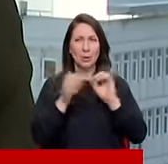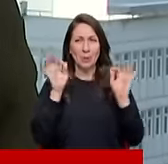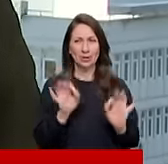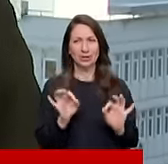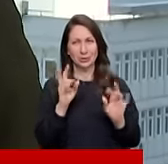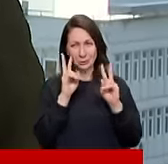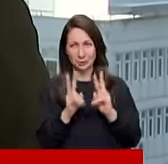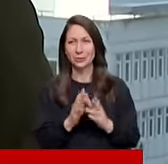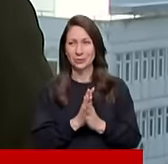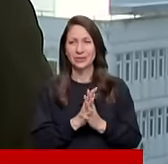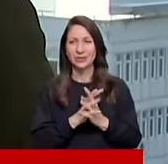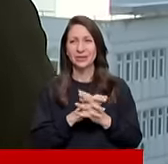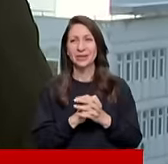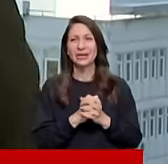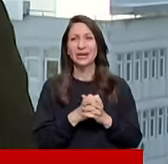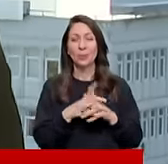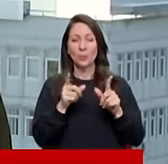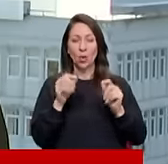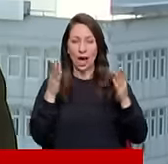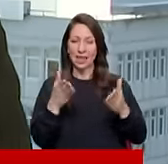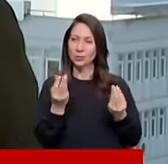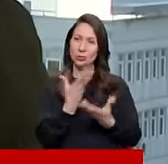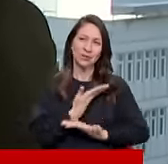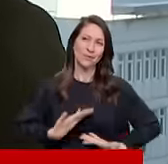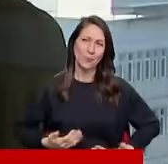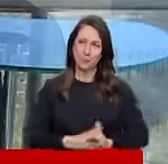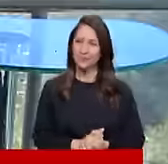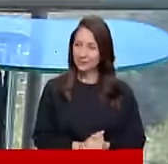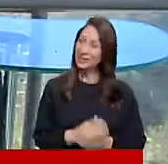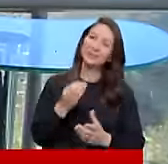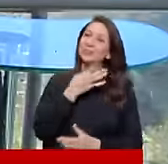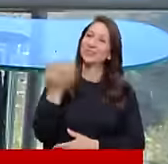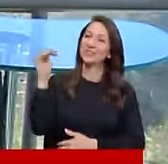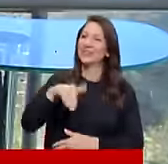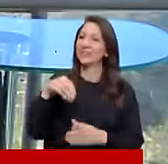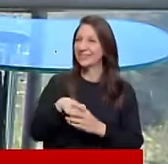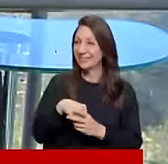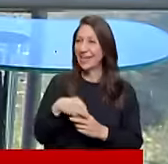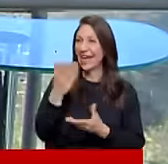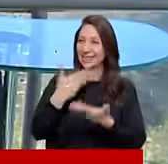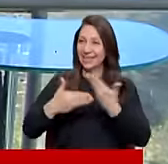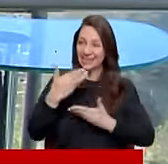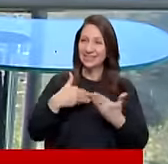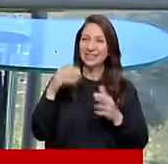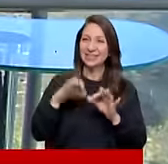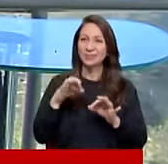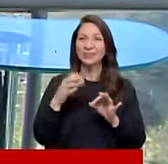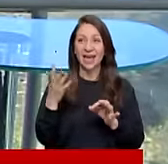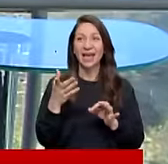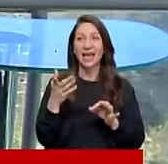halde olgunlaştı ki bu halini de çok seviyorum. Efendim çok teşekkür ederim. Biz teşekkür ederiz. Geldiniz, anlattınız. Şimdi